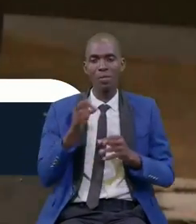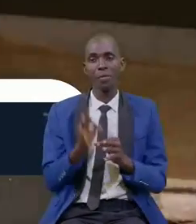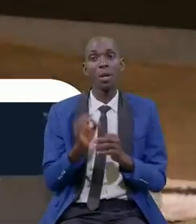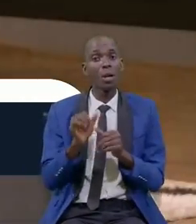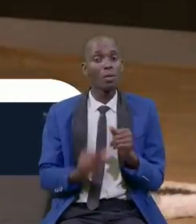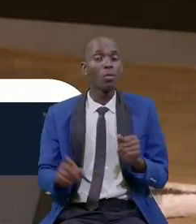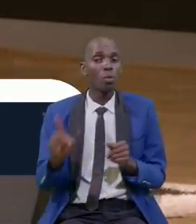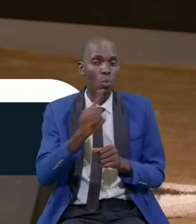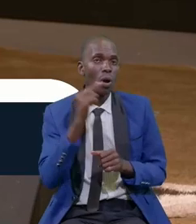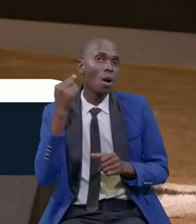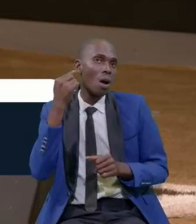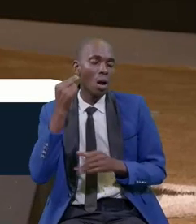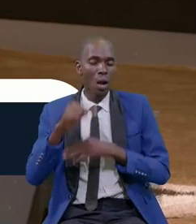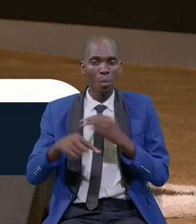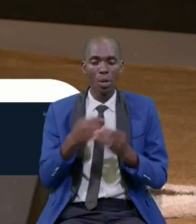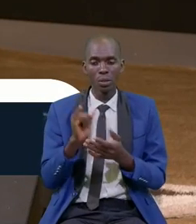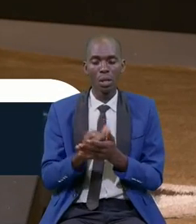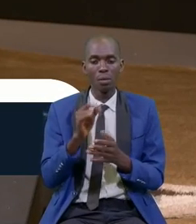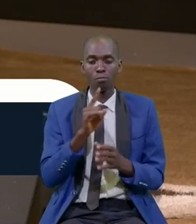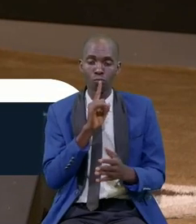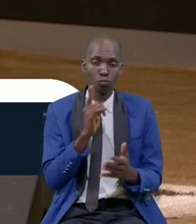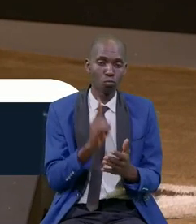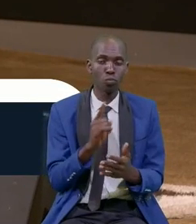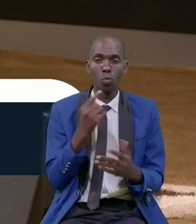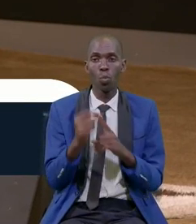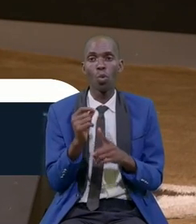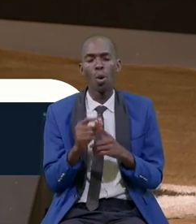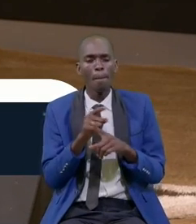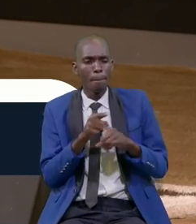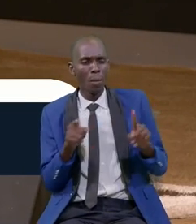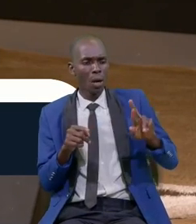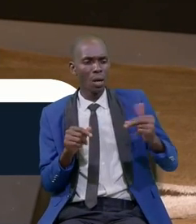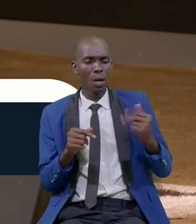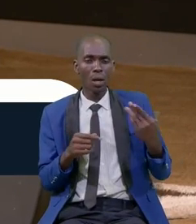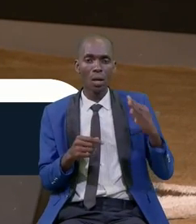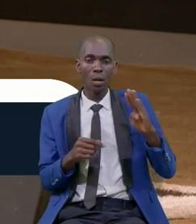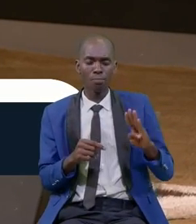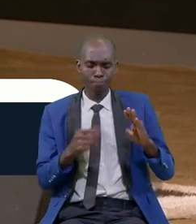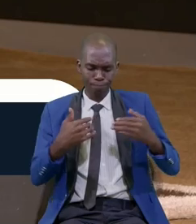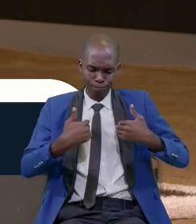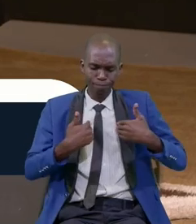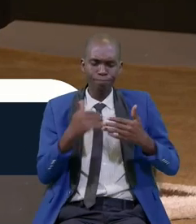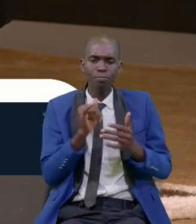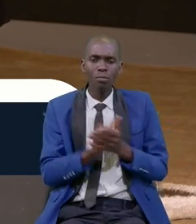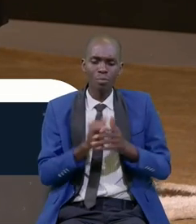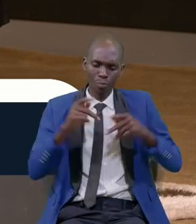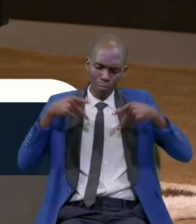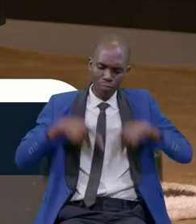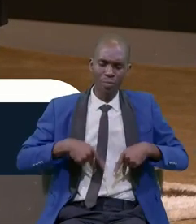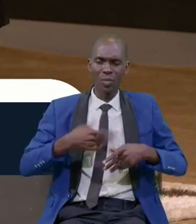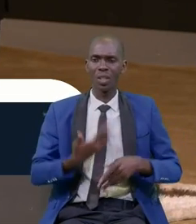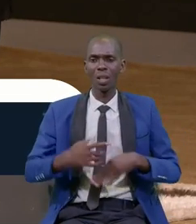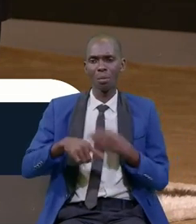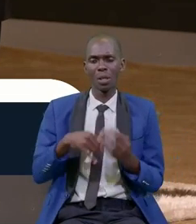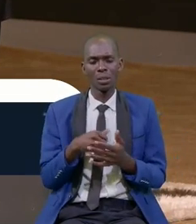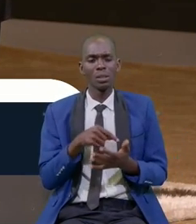Oui, tout le monde a ses réalités, mais Rahab les a personnalisées. Rahab a dit, voici ce